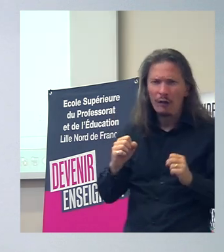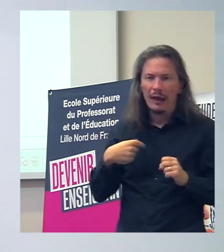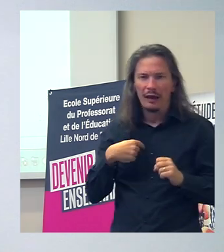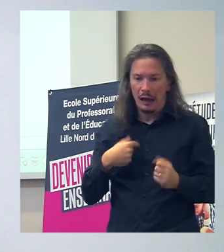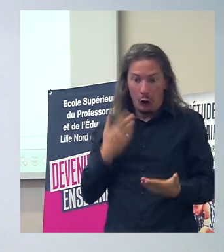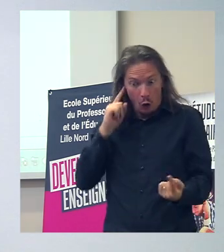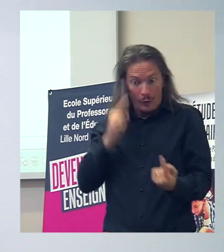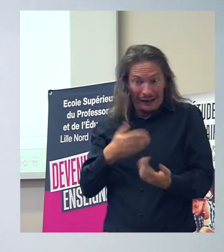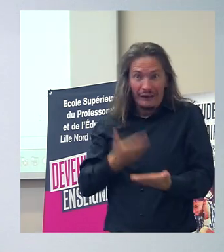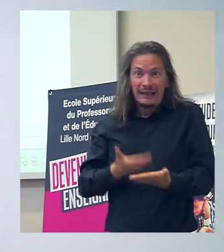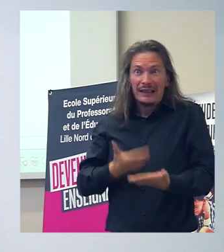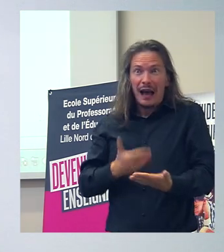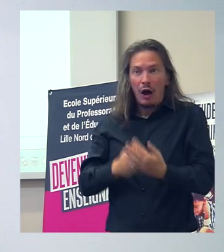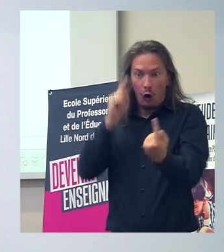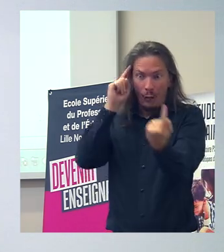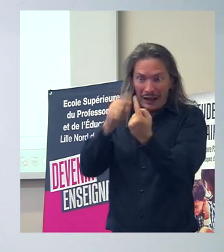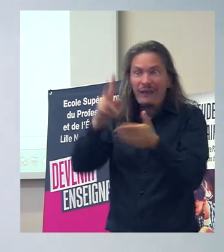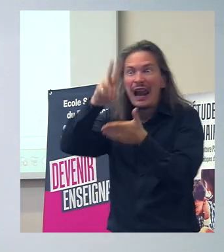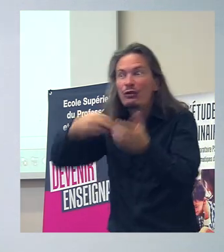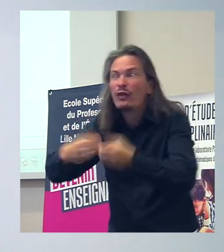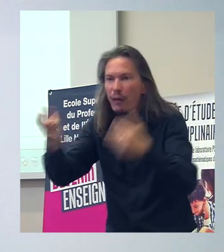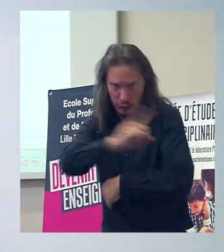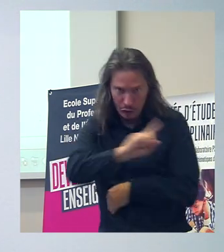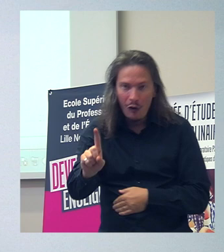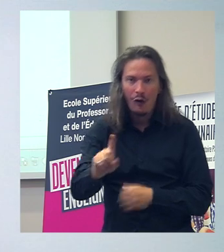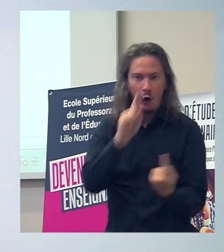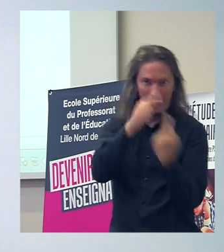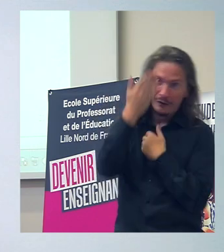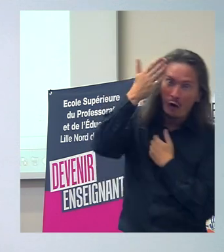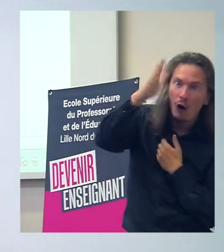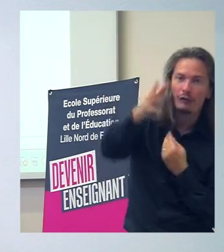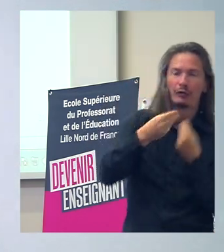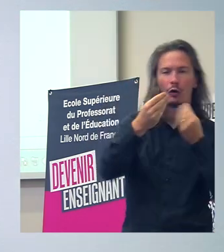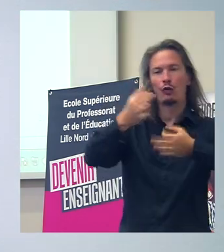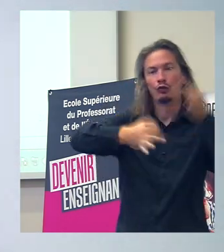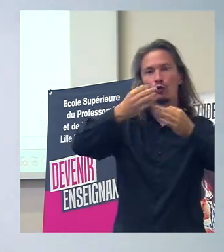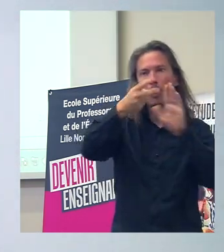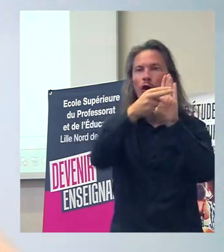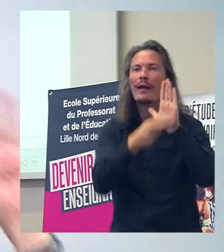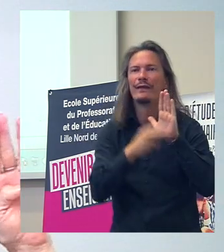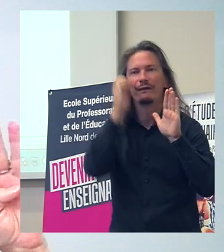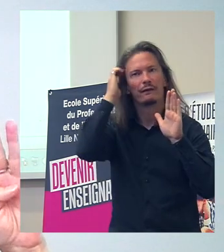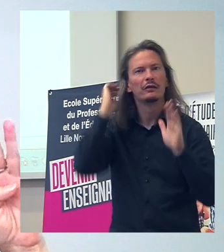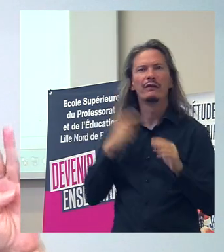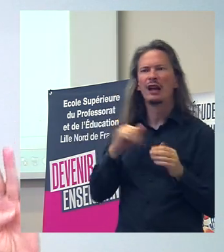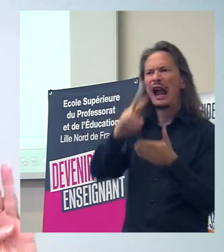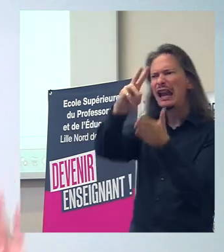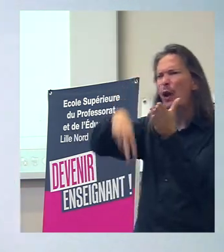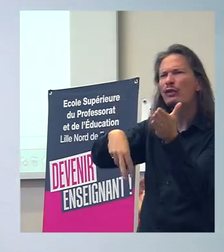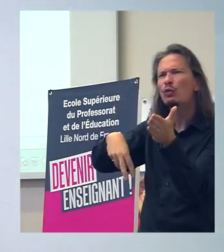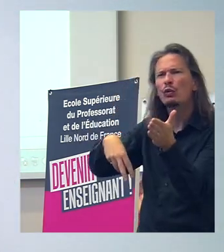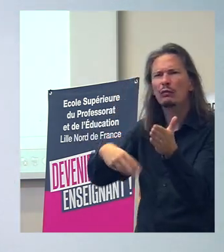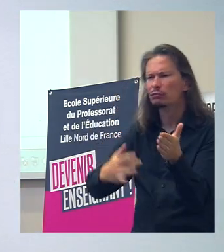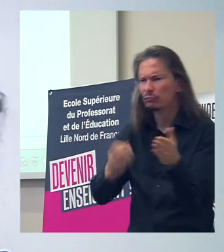ce moment-là, pour développer la lecture. On est là pour développer le jugement normatif. Donc, on s'en fiche de la lecture à ce